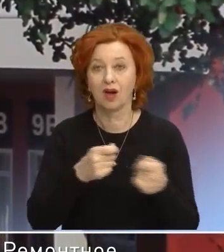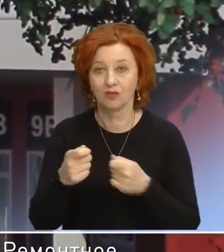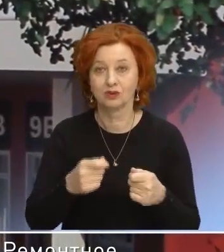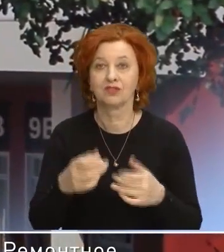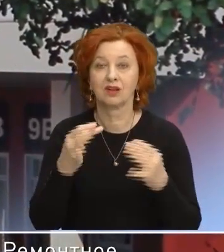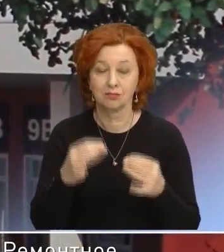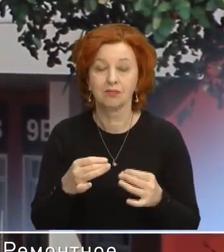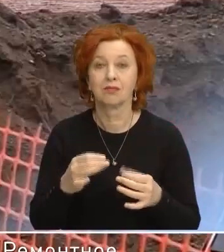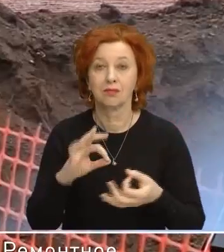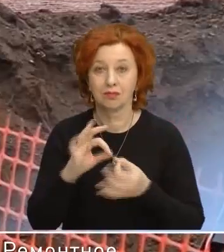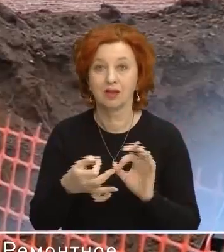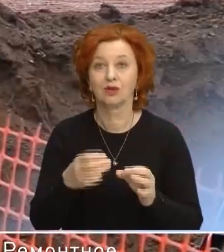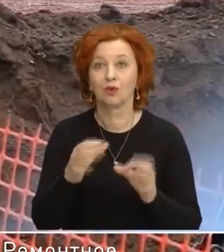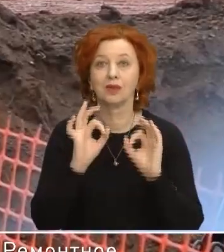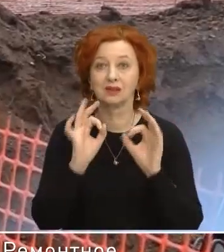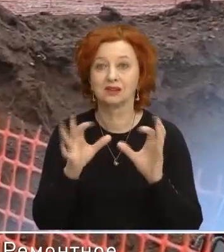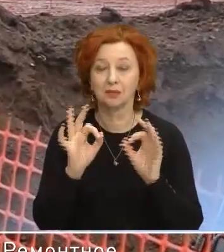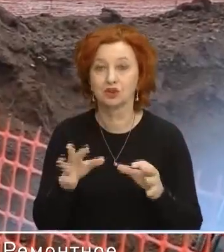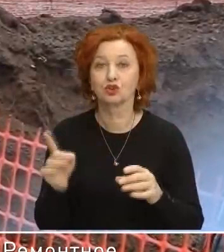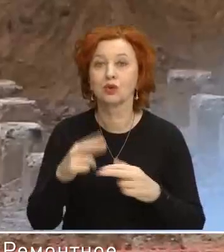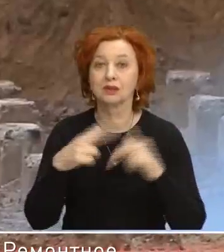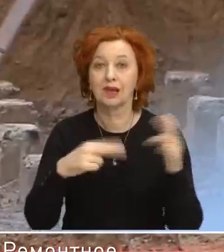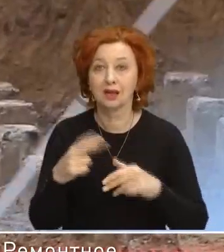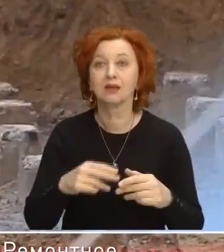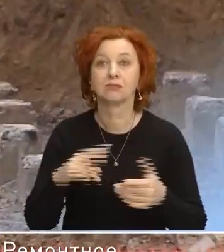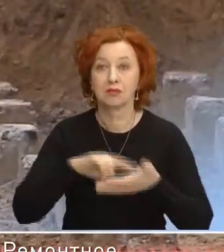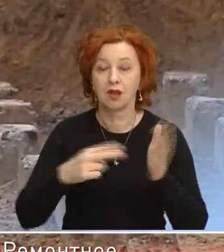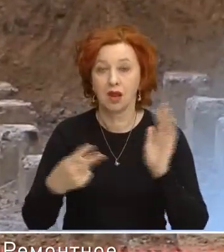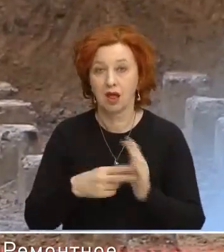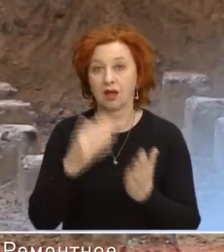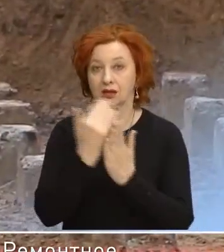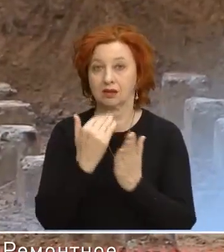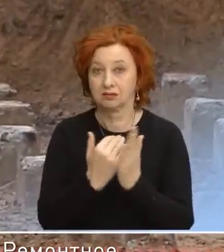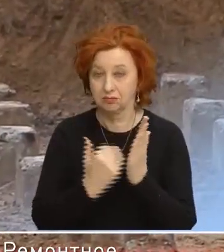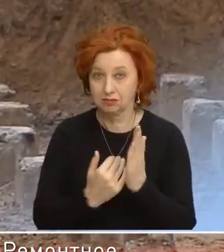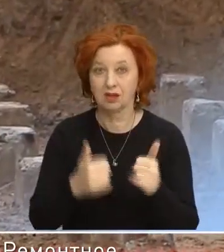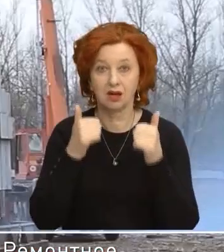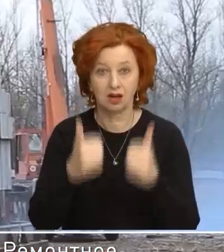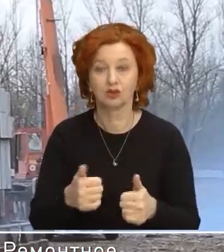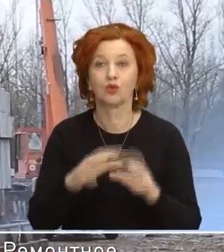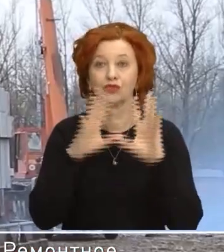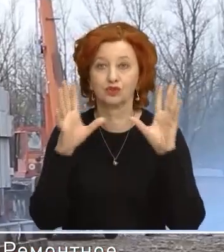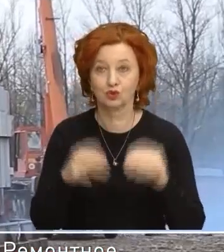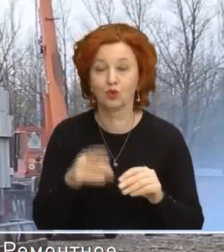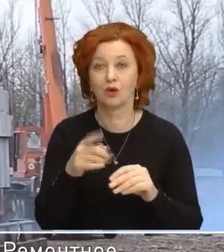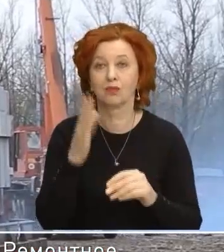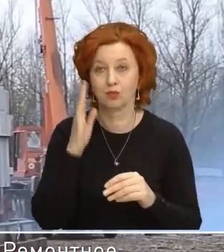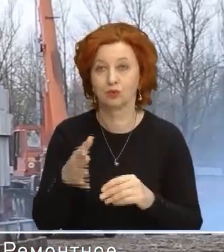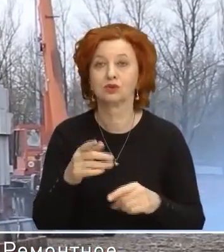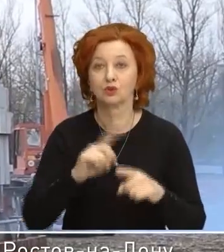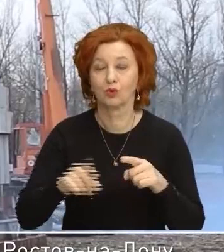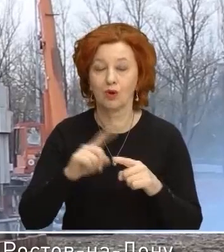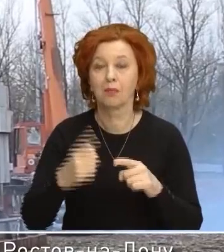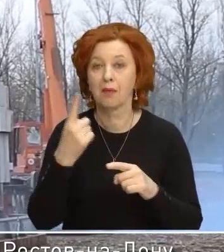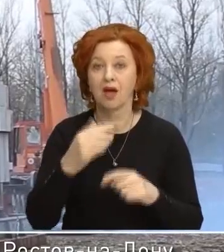больницы. Подрядчик центра сообщил, что строительные работы идут согласно графику, а по некоторым позициям даже с опережением.